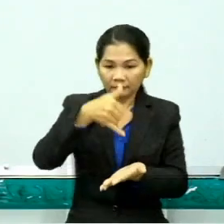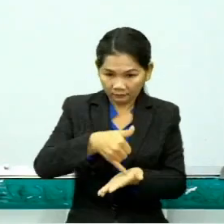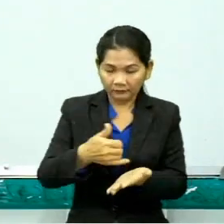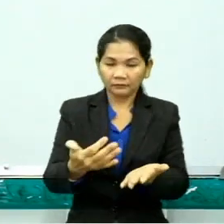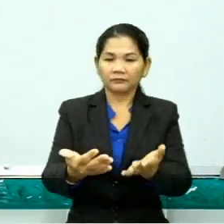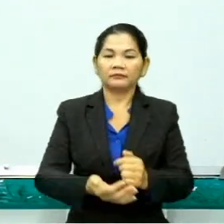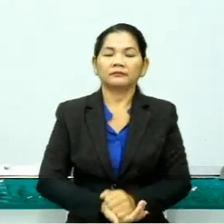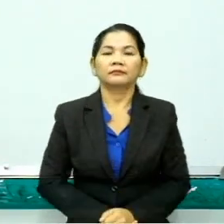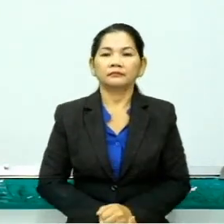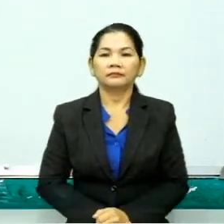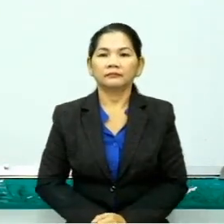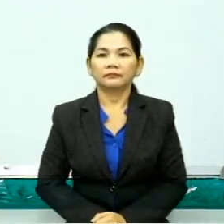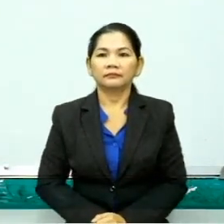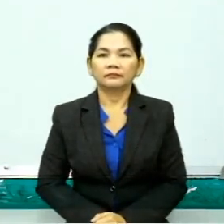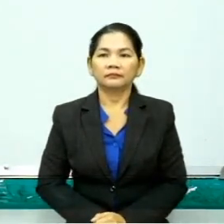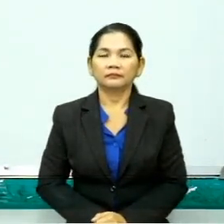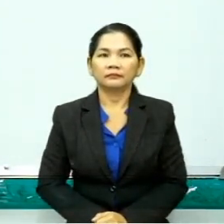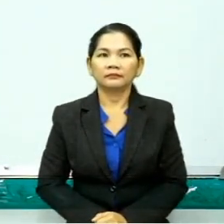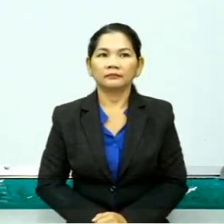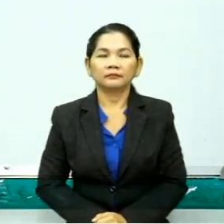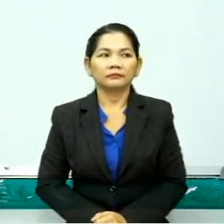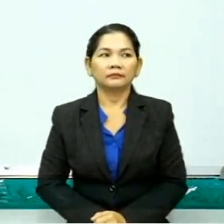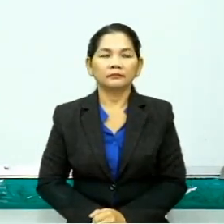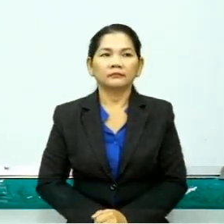ngày ní thằng ác khanh nà con